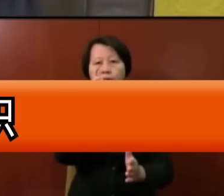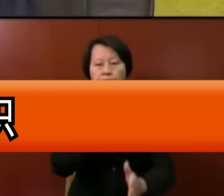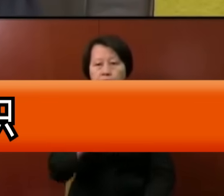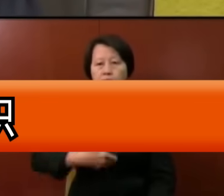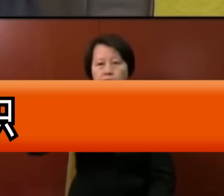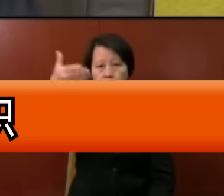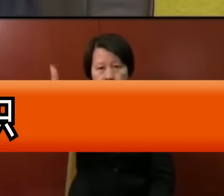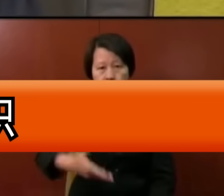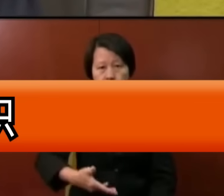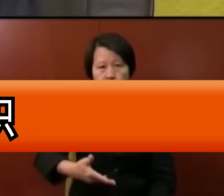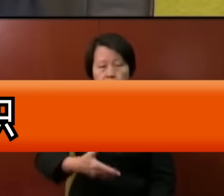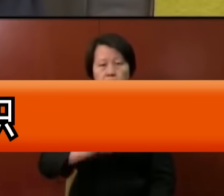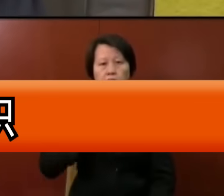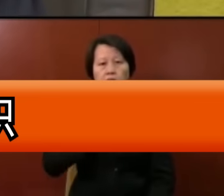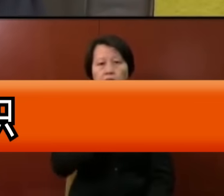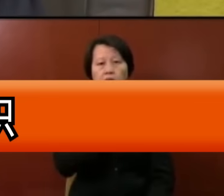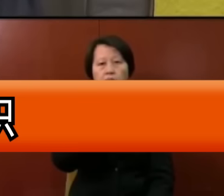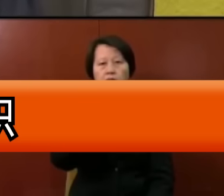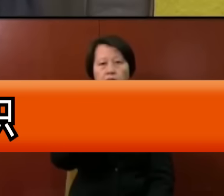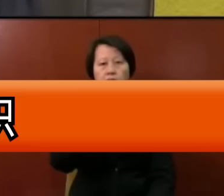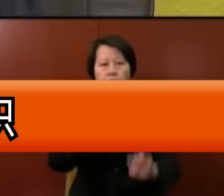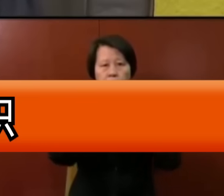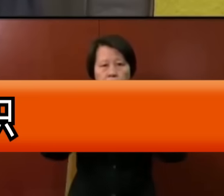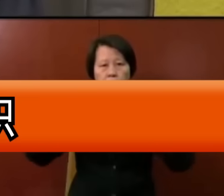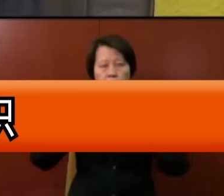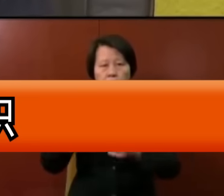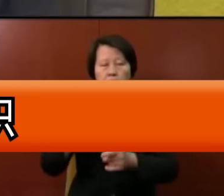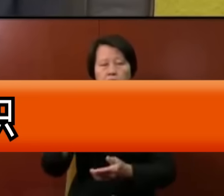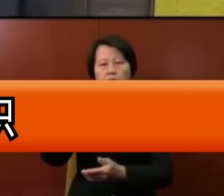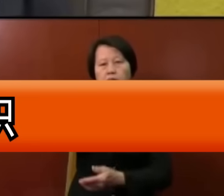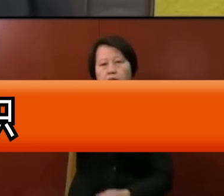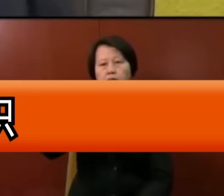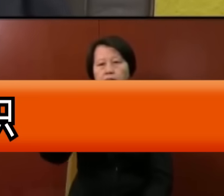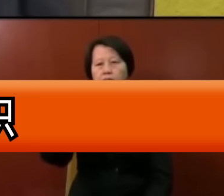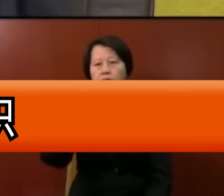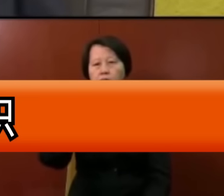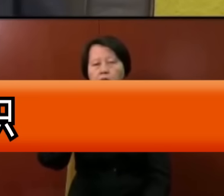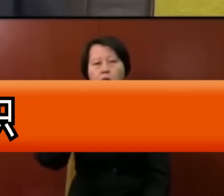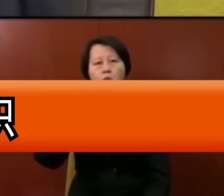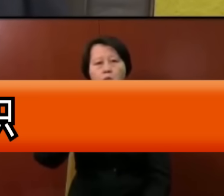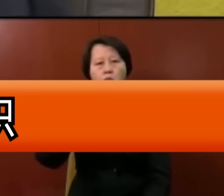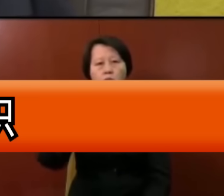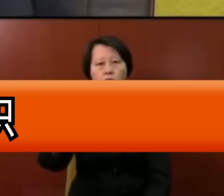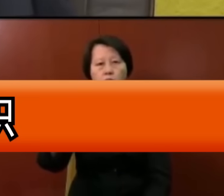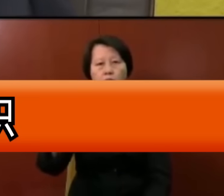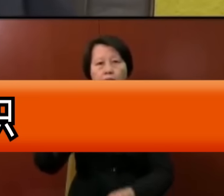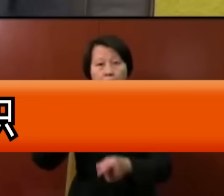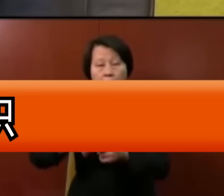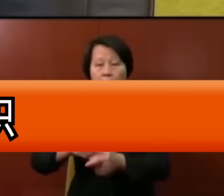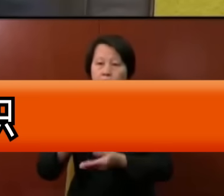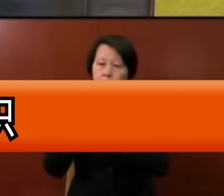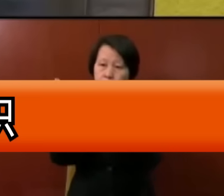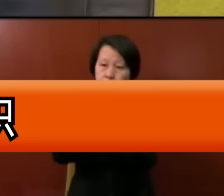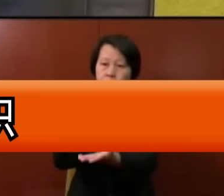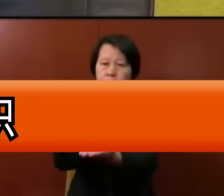menjemput jam hormat Ali Taiwan Negeri kawasan Pelabuhan Kelang untuk mengemukakan cadangannya